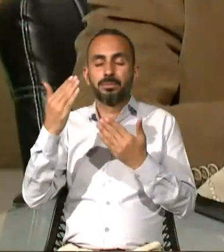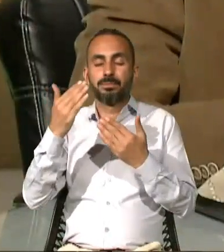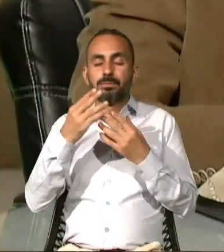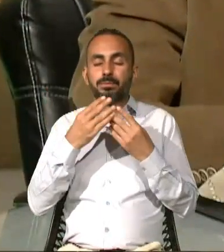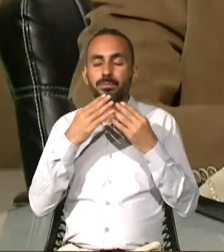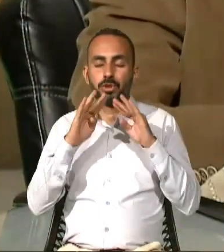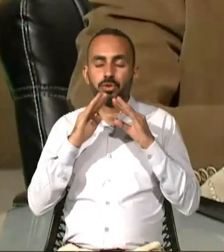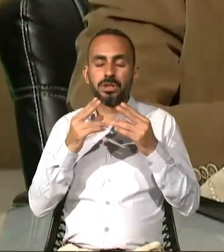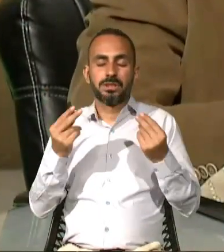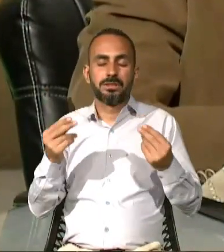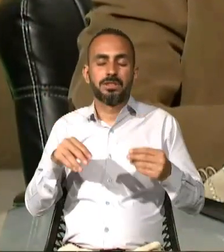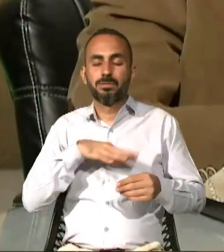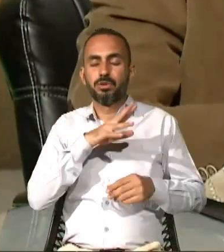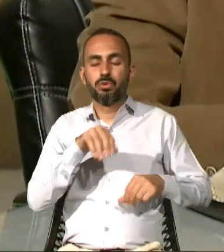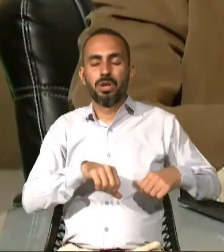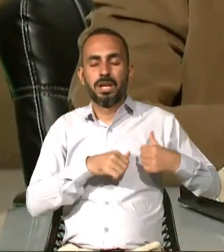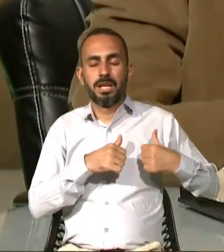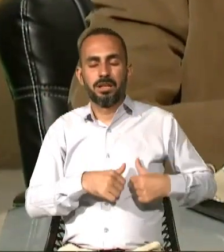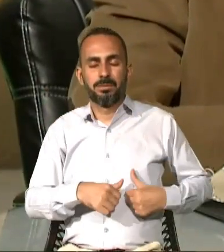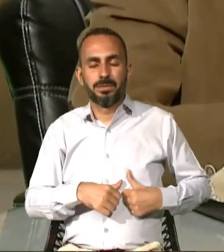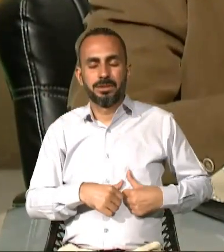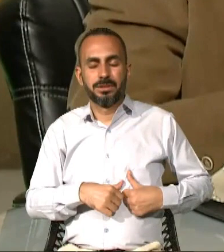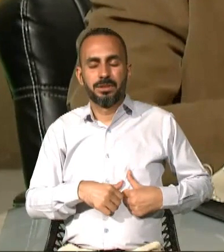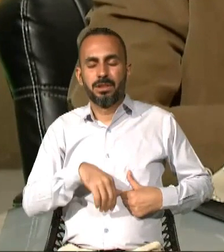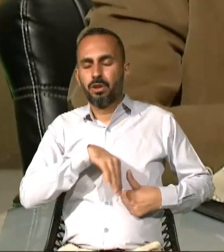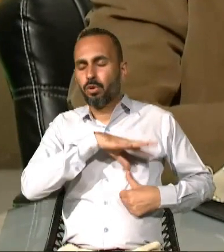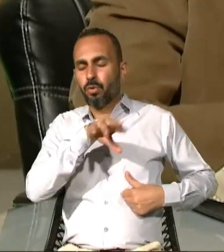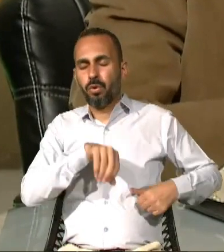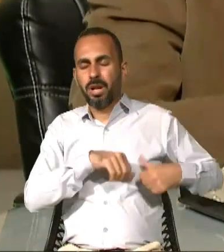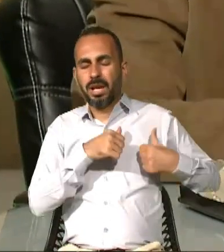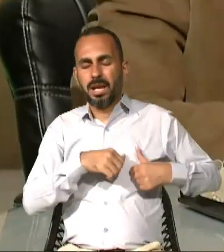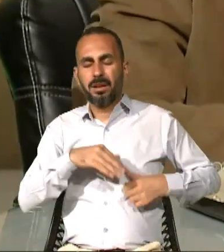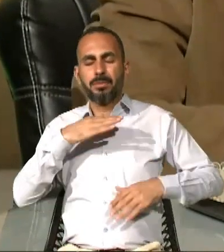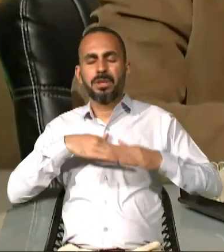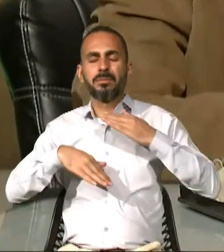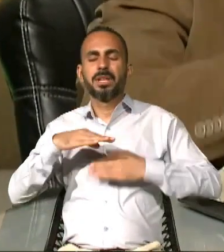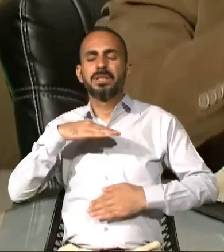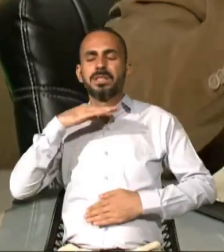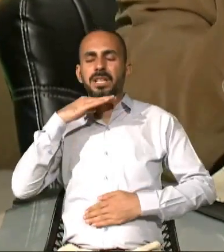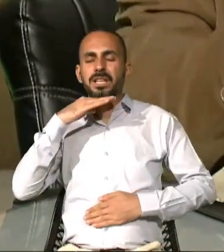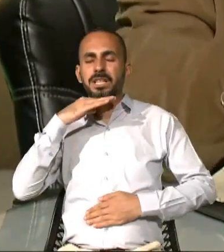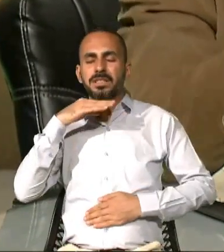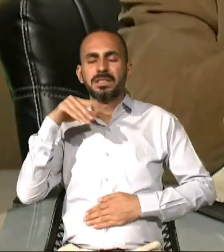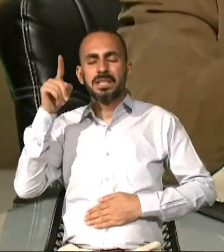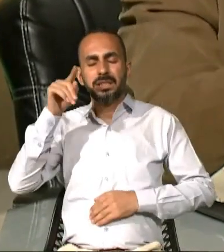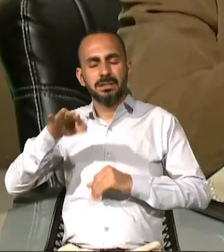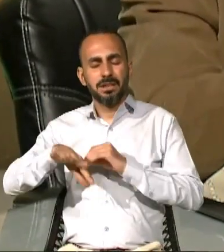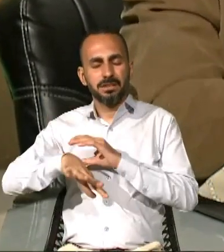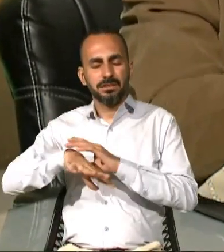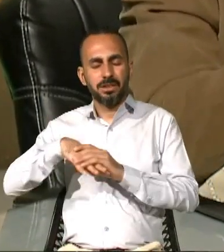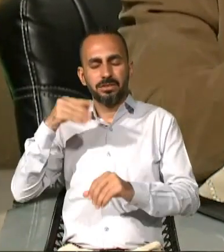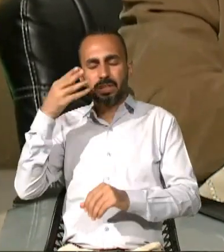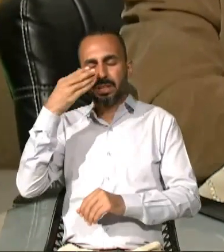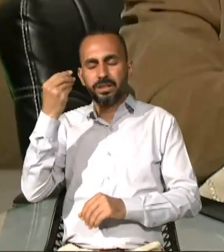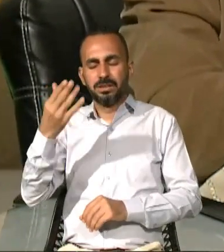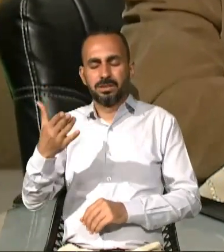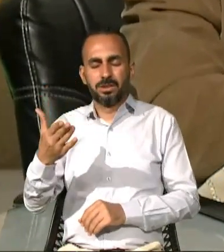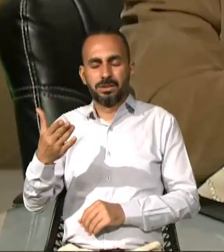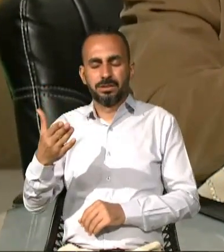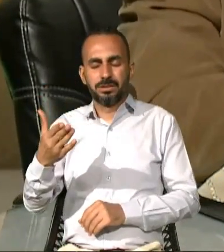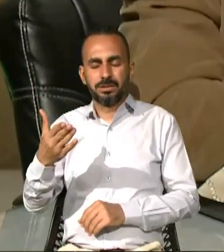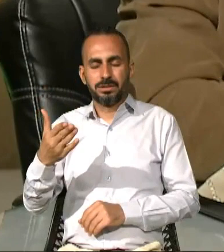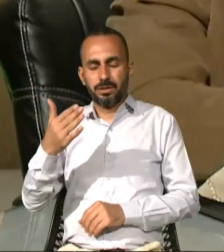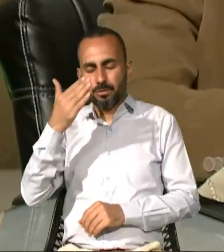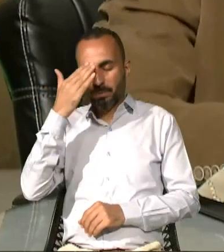كل قلبي مليان انك صانع خيرات مع شعبك. يا رب اشكرك لاني من كل قلبي اعرف ان مقصدك